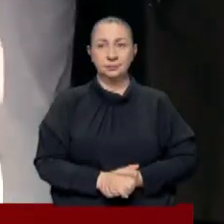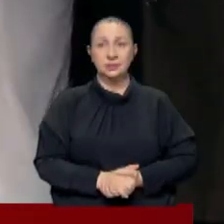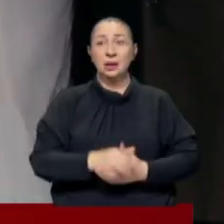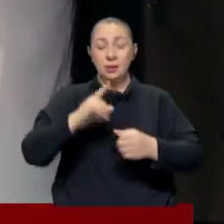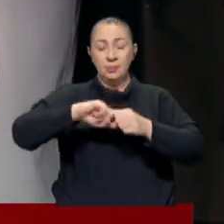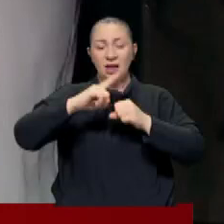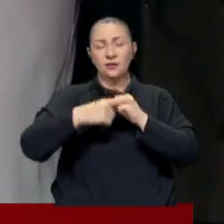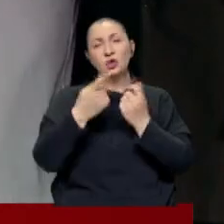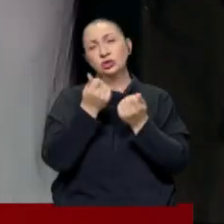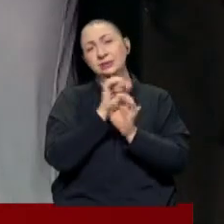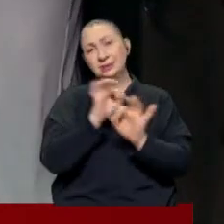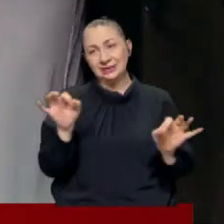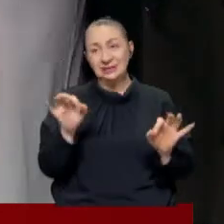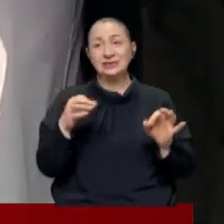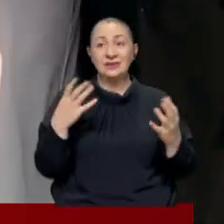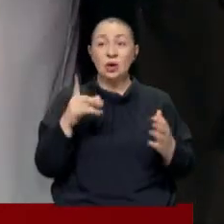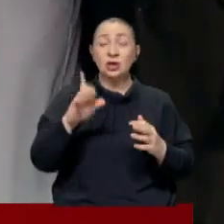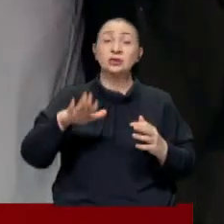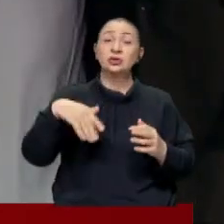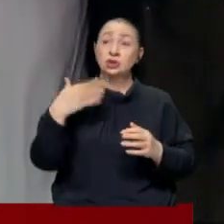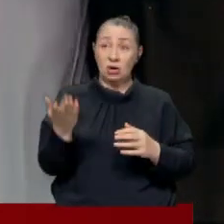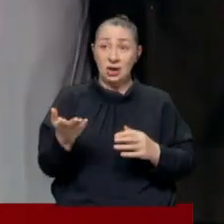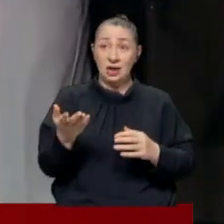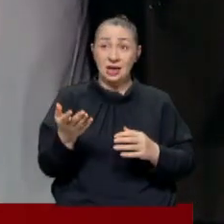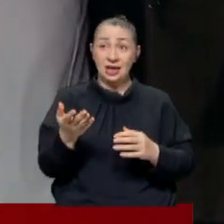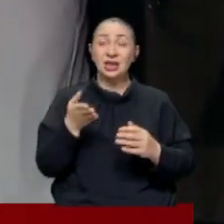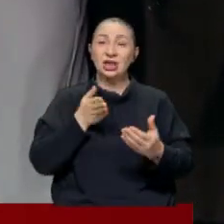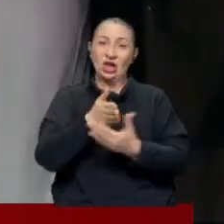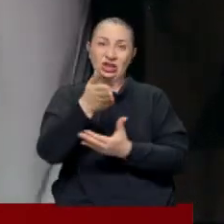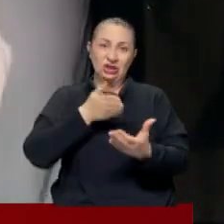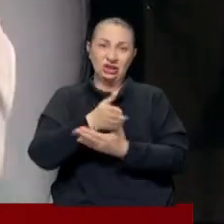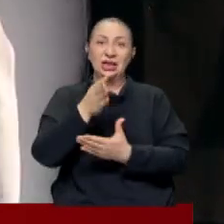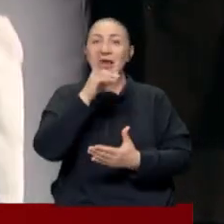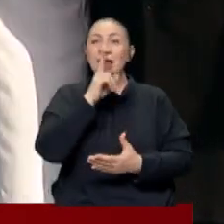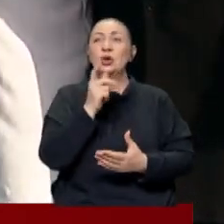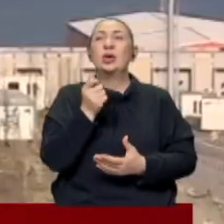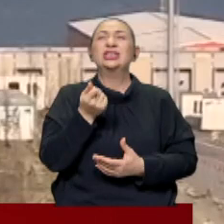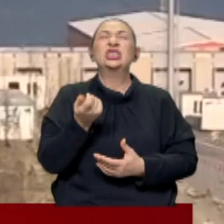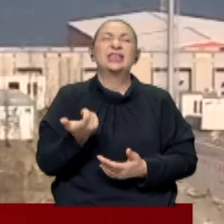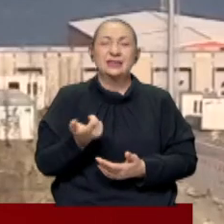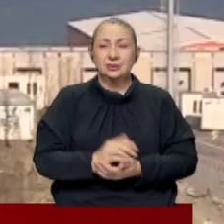Bir hafta ücretsiz ve ondan sonra geçişler 200 liracık.